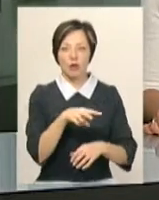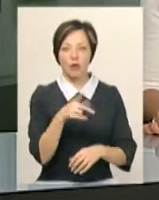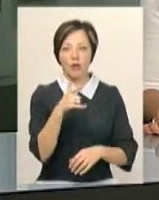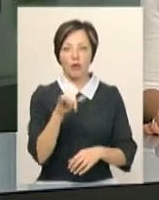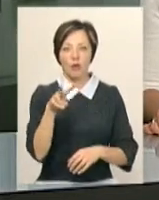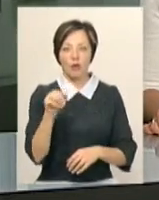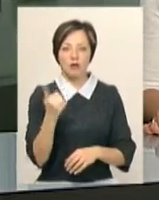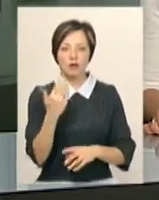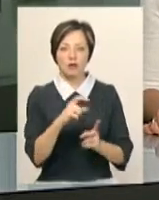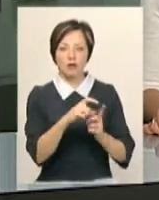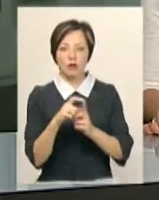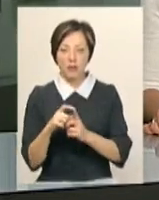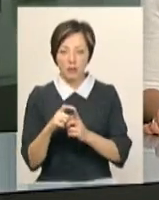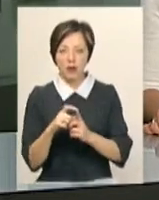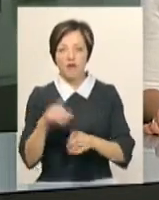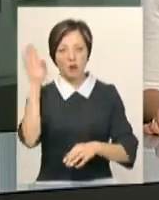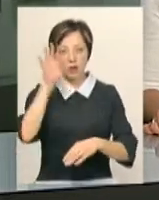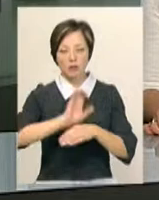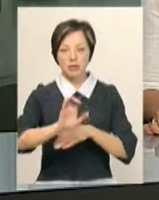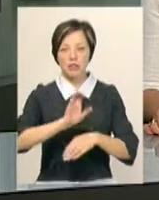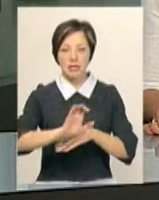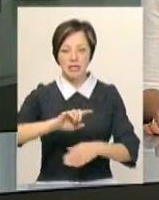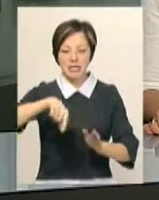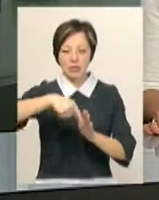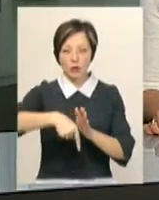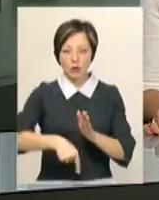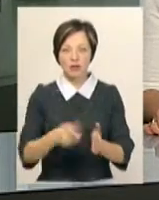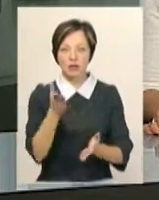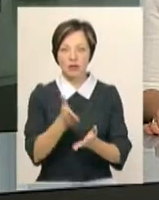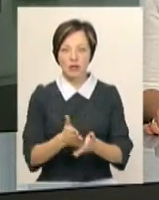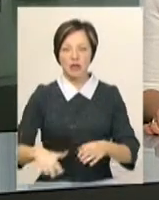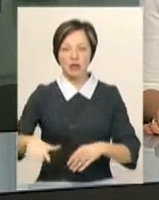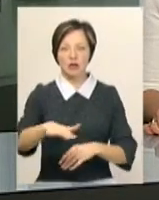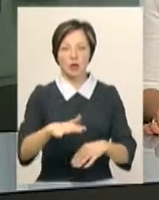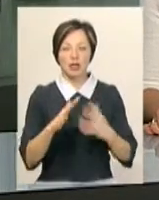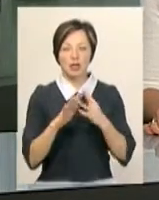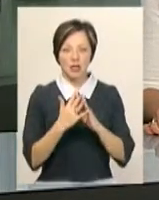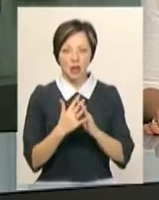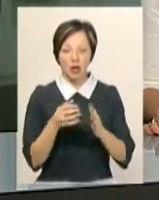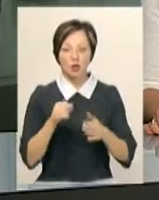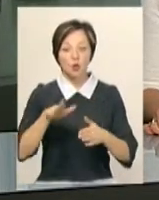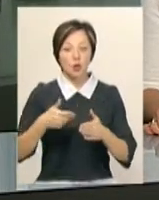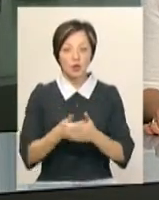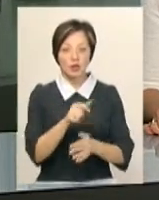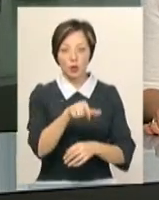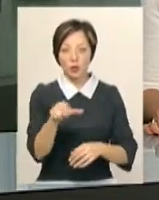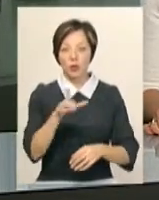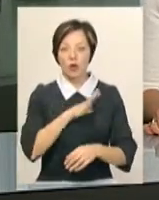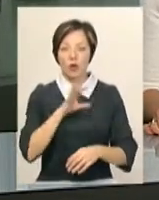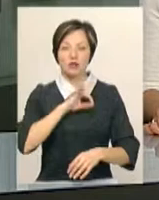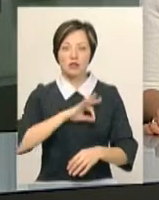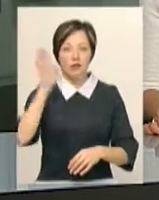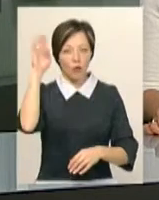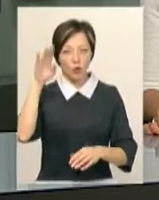її словами, вода до осель жителів постачатиметься зі свердловини, розташованої на території села. Доти у селі люди користувалися водою